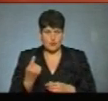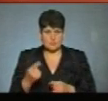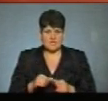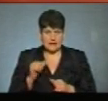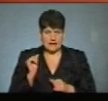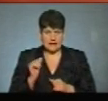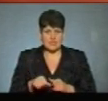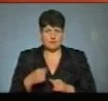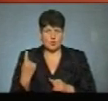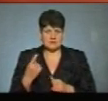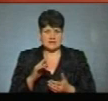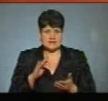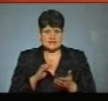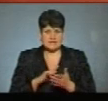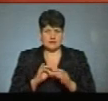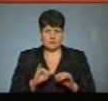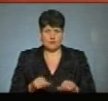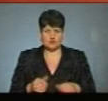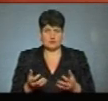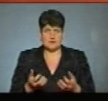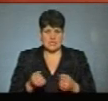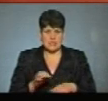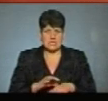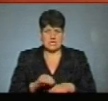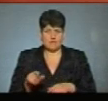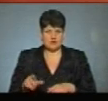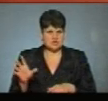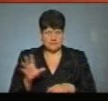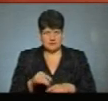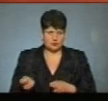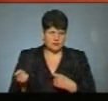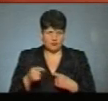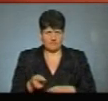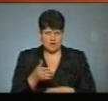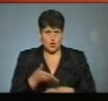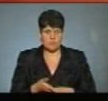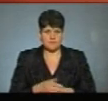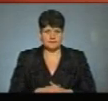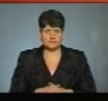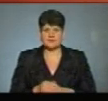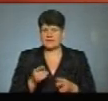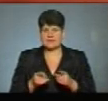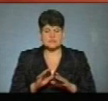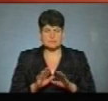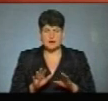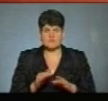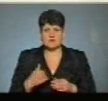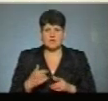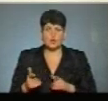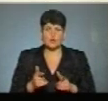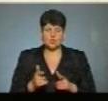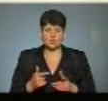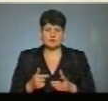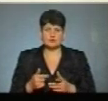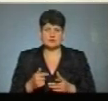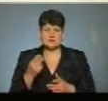в області, окрім обласних центрів, які можуть прийняти хворих, лікувати, чи всіх будуть вести до Тернополя? Ні, насправді